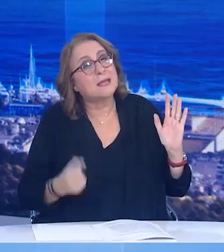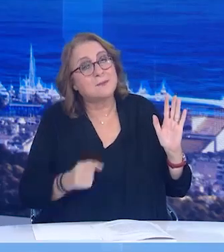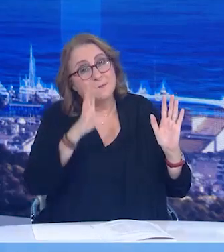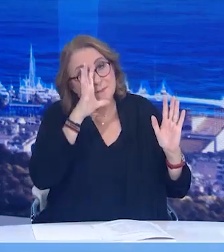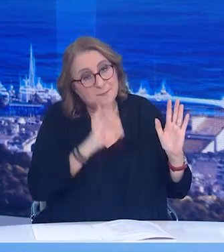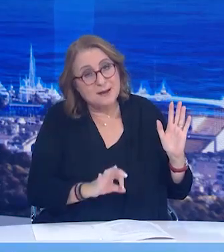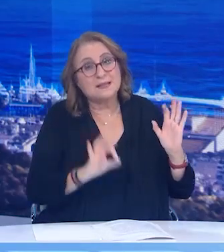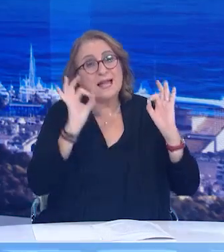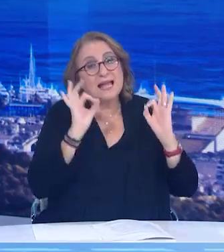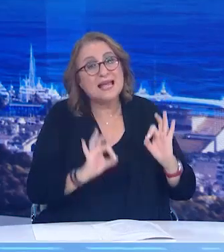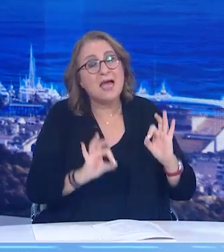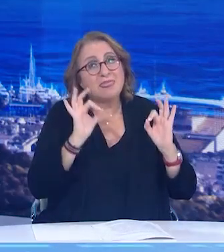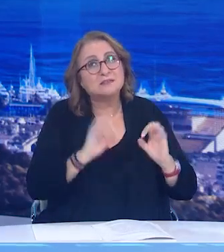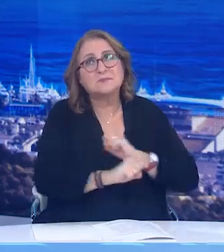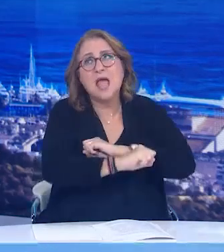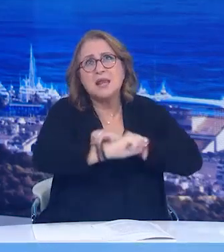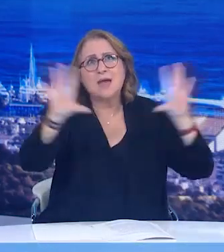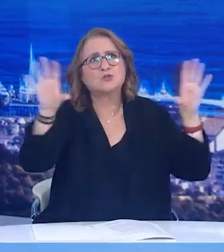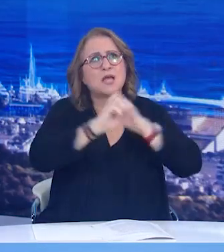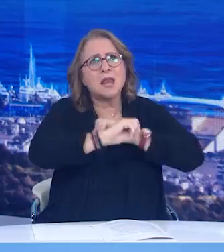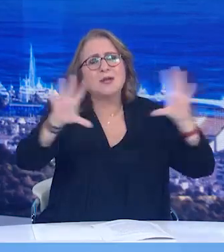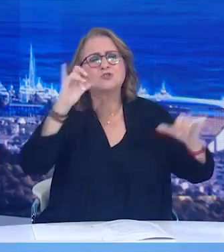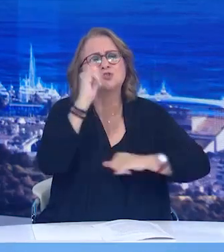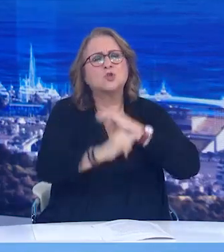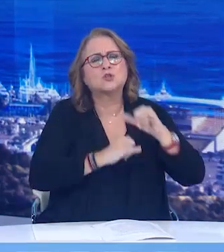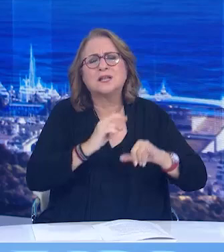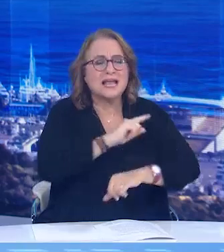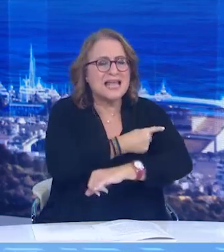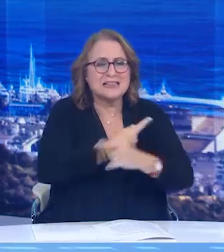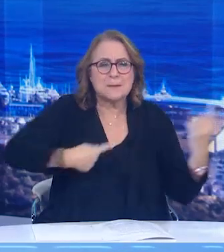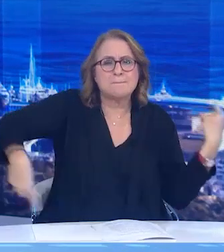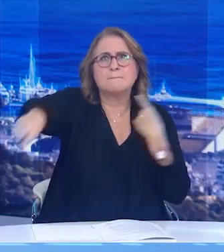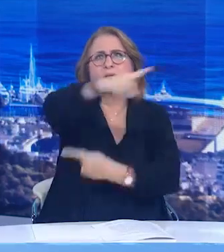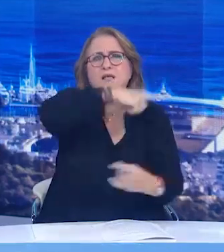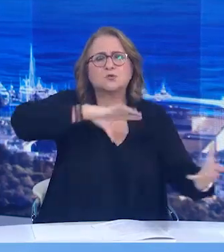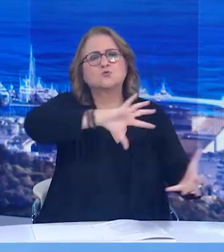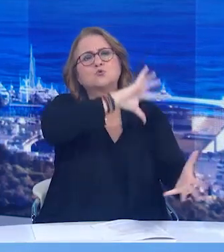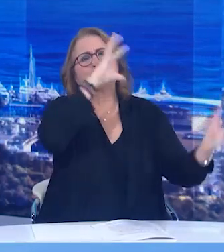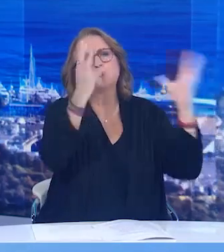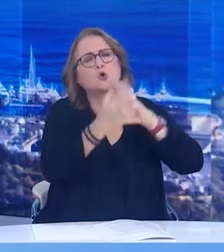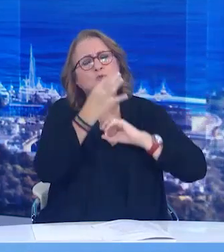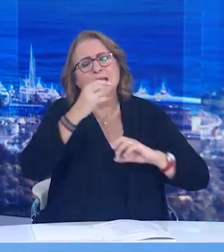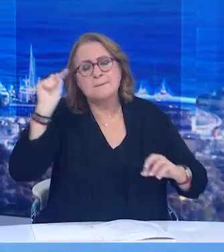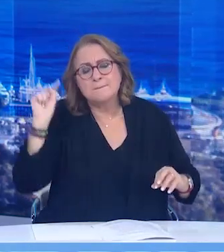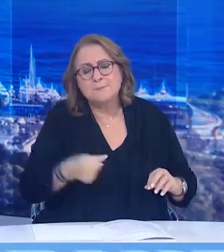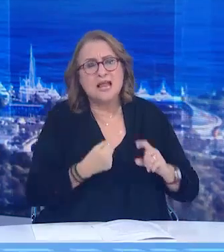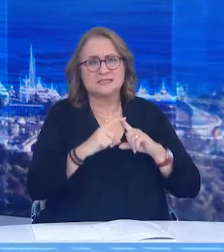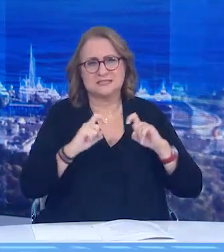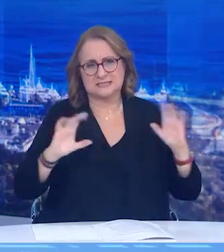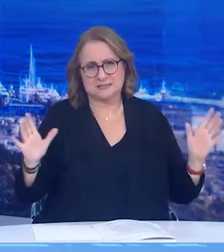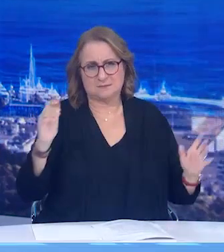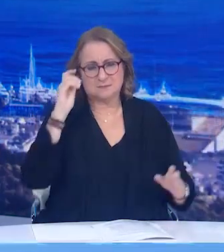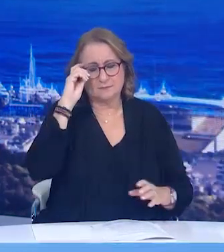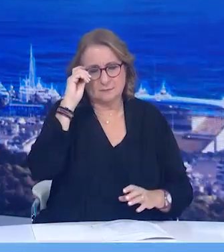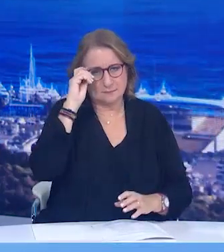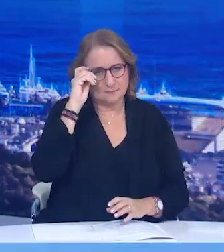πληροφορίας ανά πάσα στιγμή, ξέρουμε για κάθε καινούργια παρενέργεια που μπορεί να εμφανιστεί. Το κόστος όφελος όμως είναι σαφές. Το κόστος όφελος,